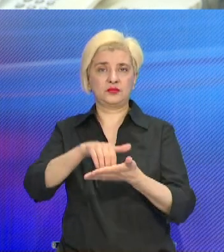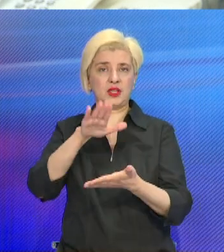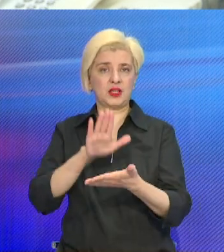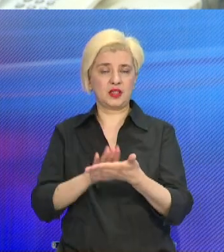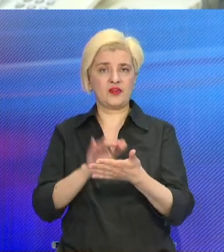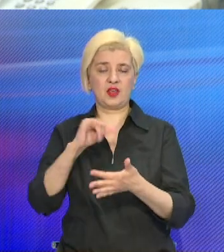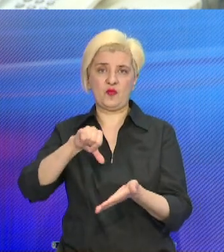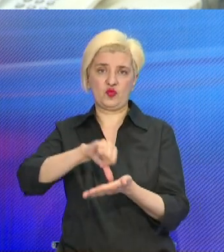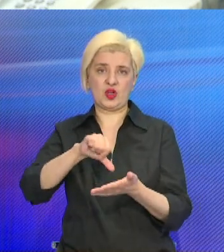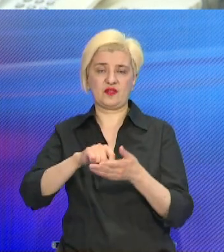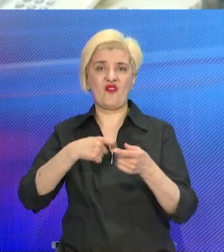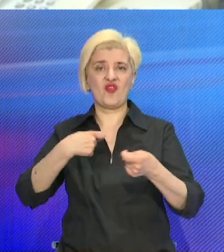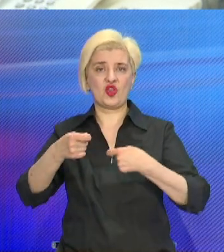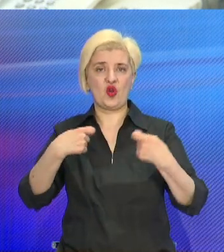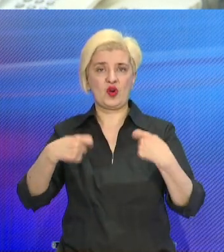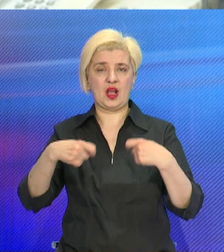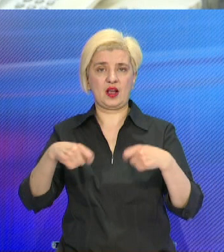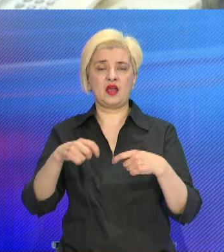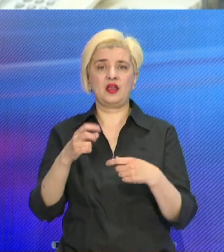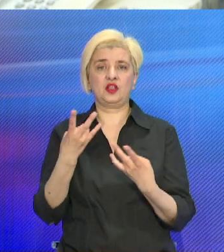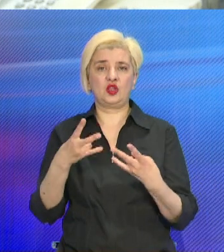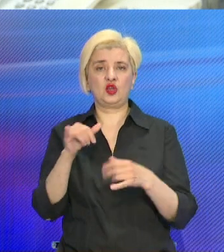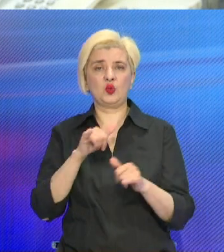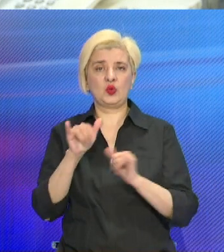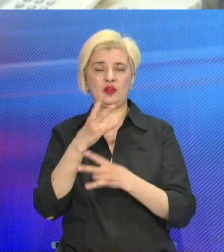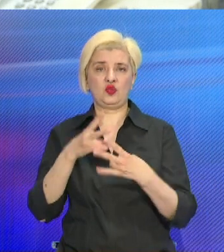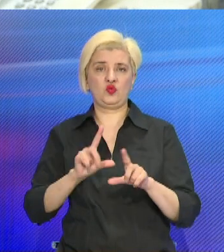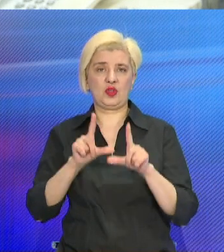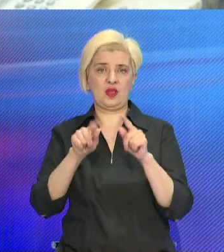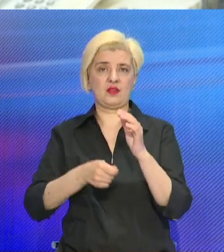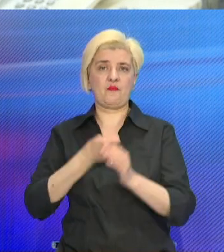торгах. То есть никуда не нужно ехать для подачи заявления.